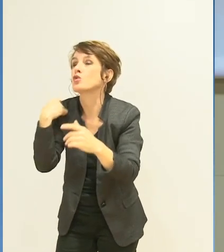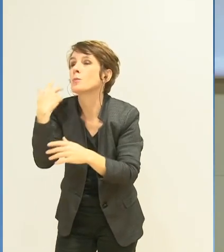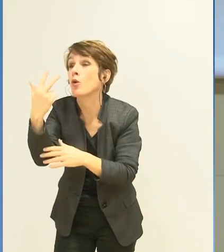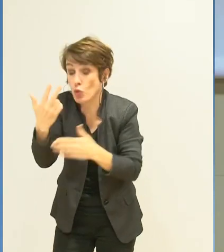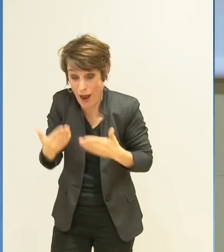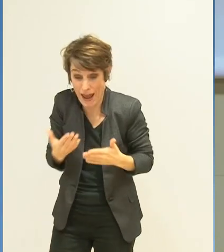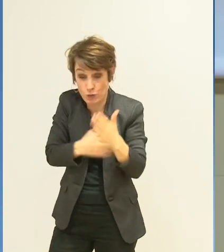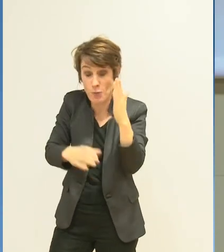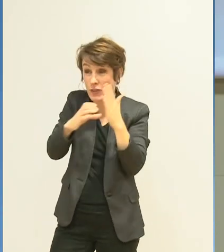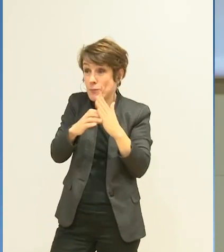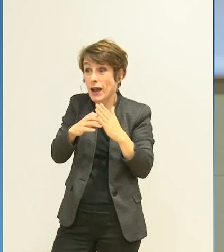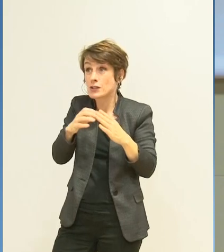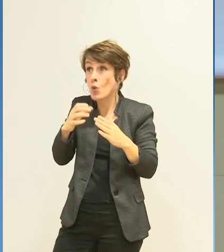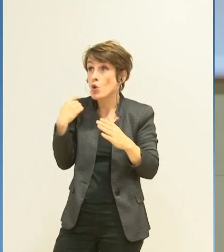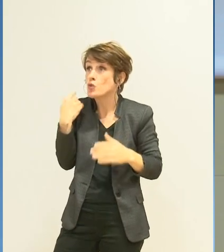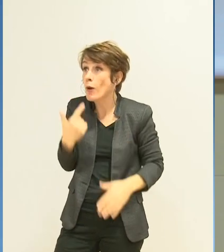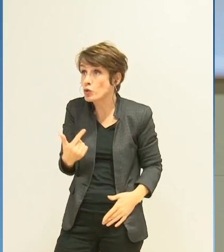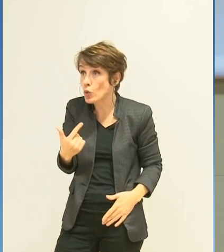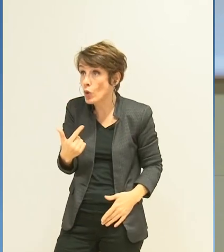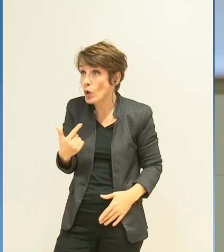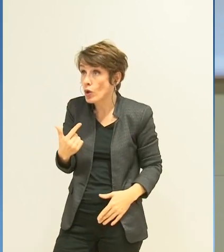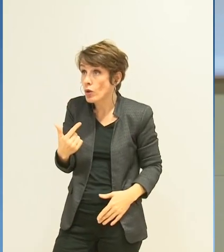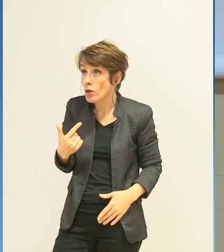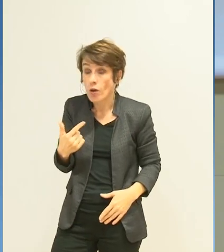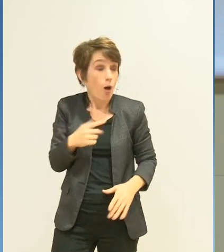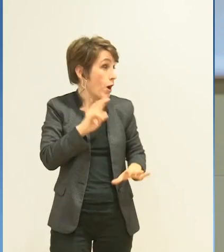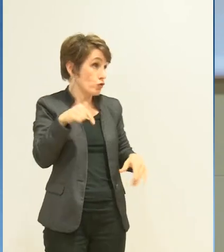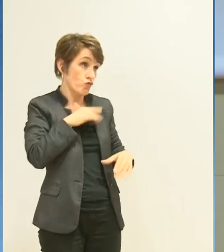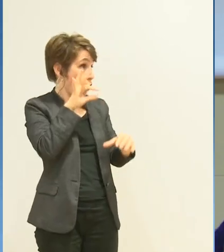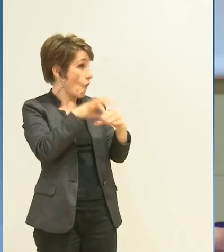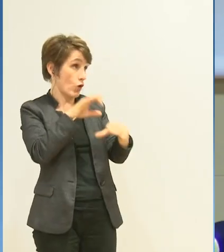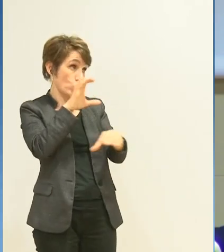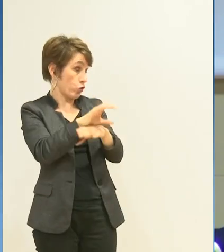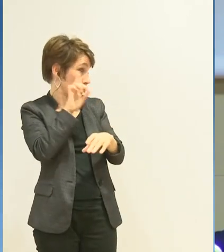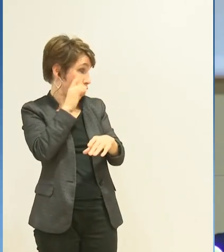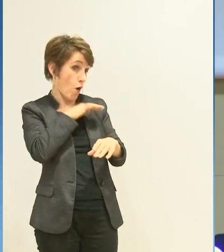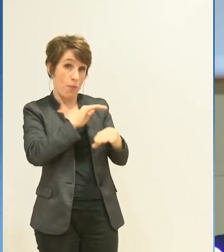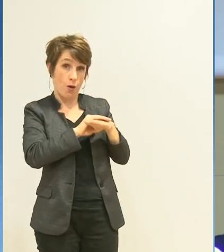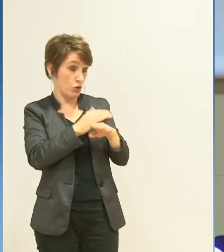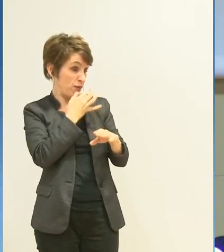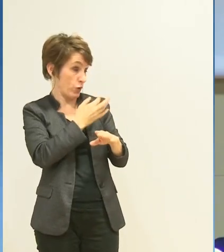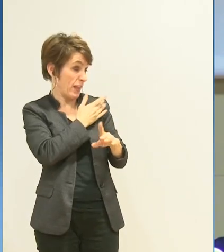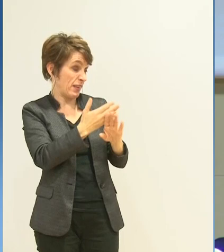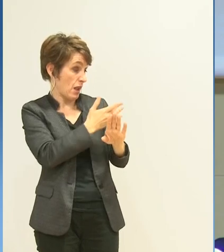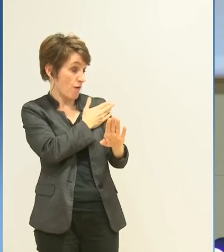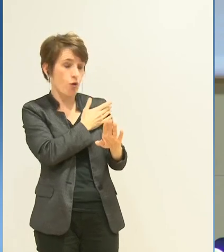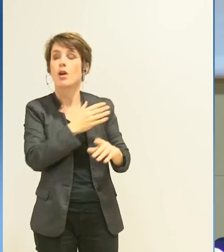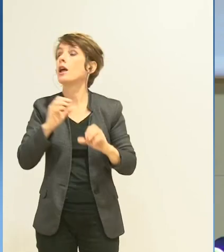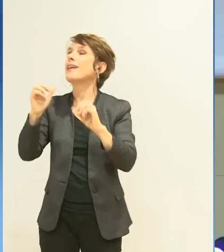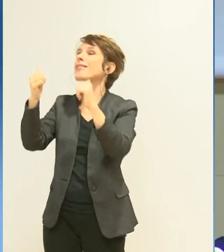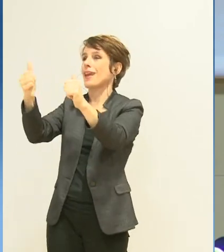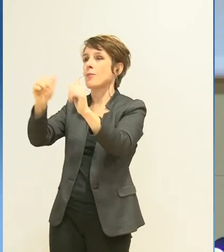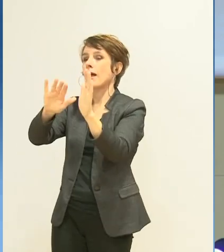donc votez pour contre on votera contre parce que même pour toutes les raisons qui ont été évoqués très bien merci bien je mets